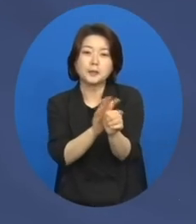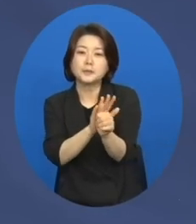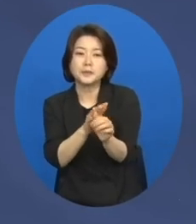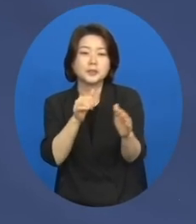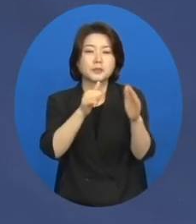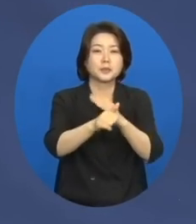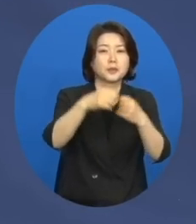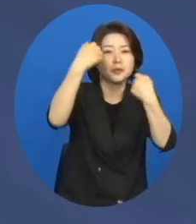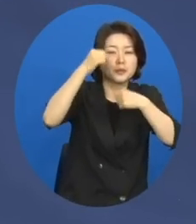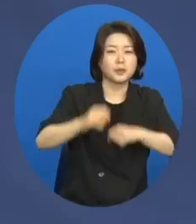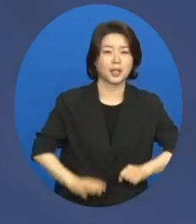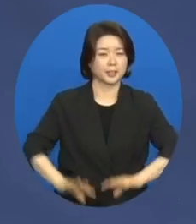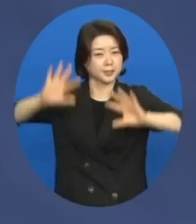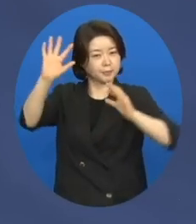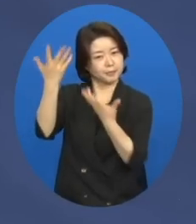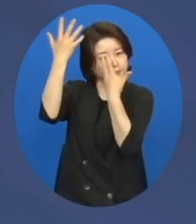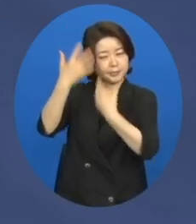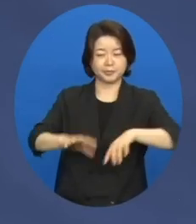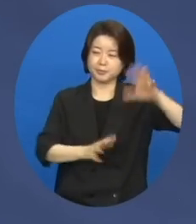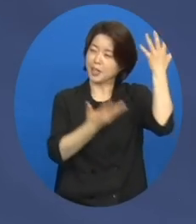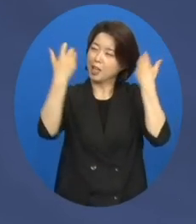한다고 제가 율동을 했어요.